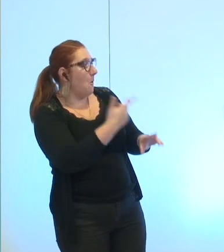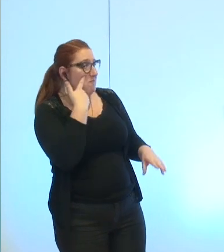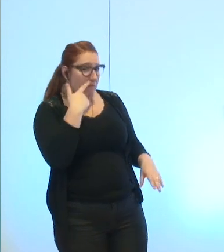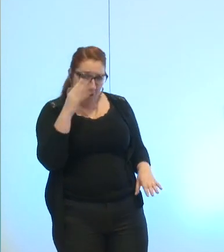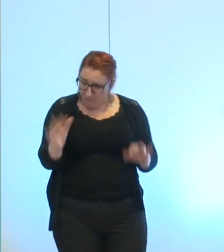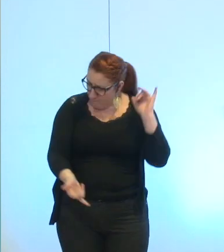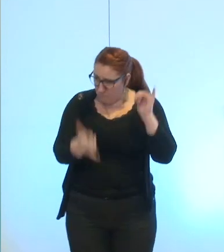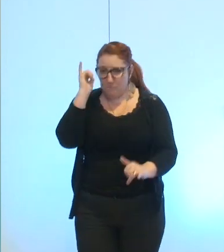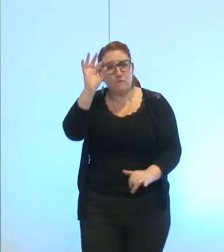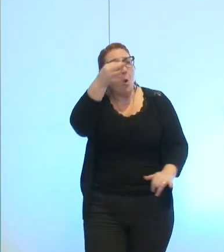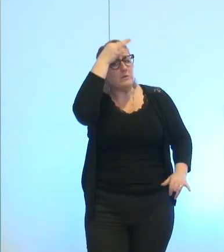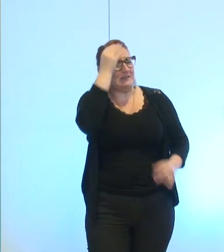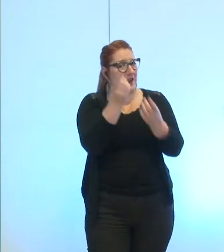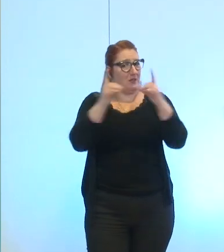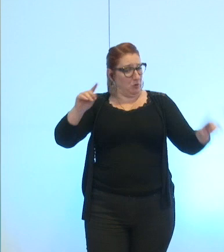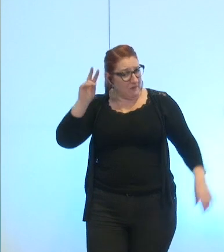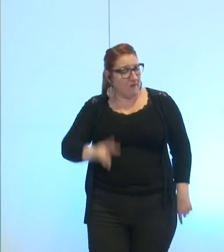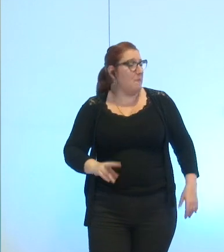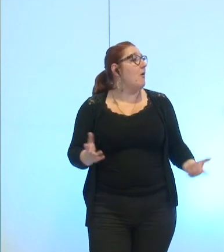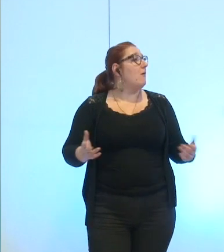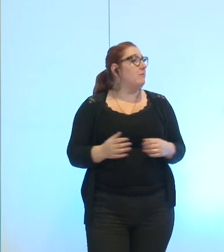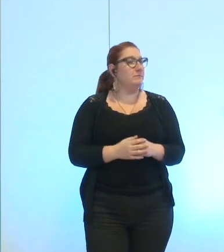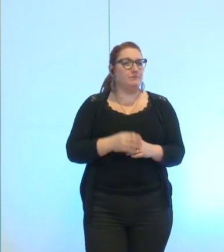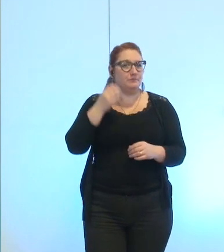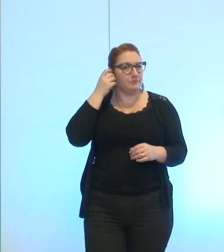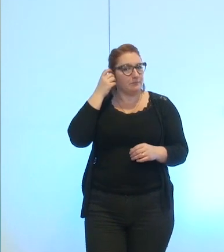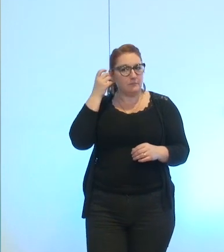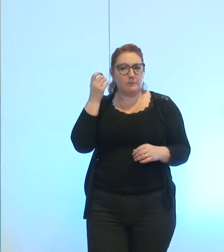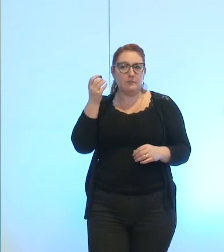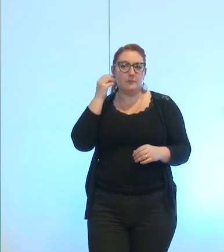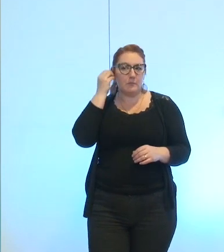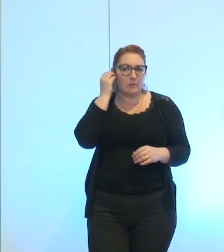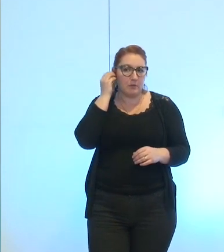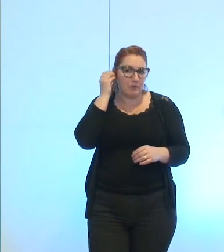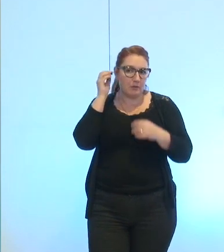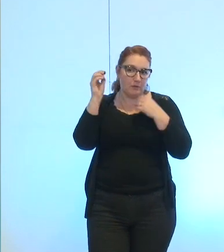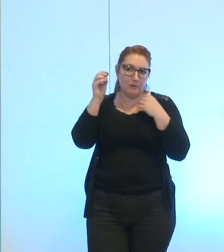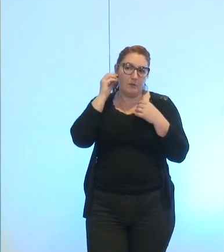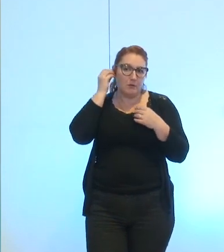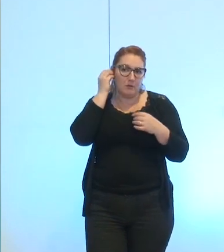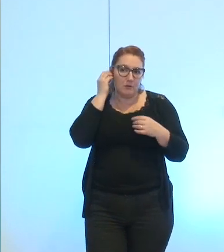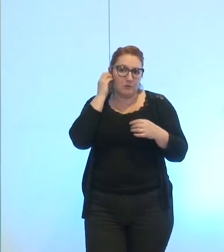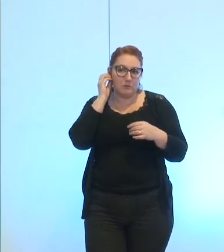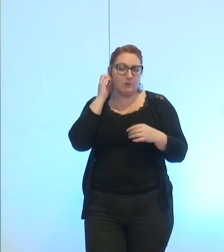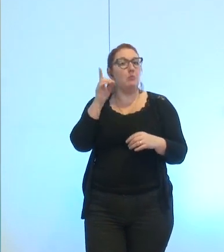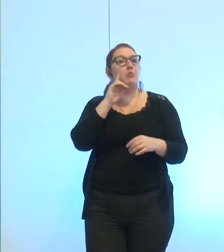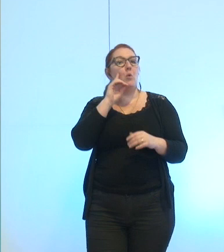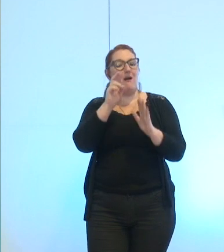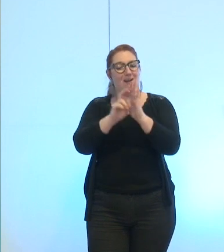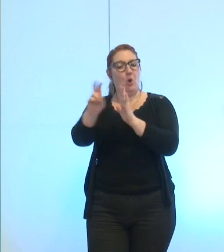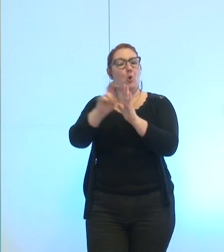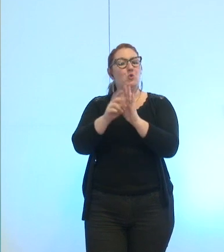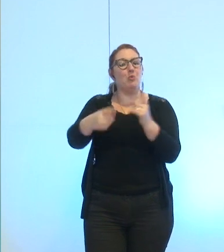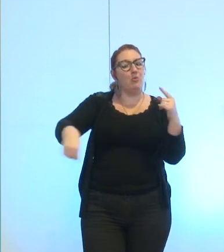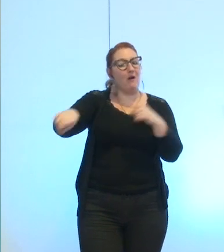aosons démocratie vraiment sur ces sujets car vous n'êtes pas vous n'avez pas eu les Grenoblois en en vous vous